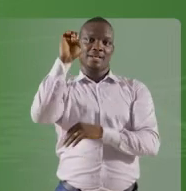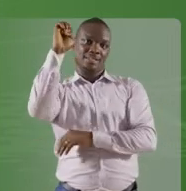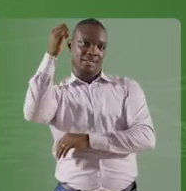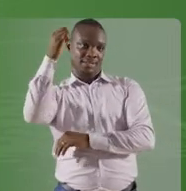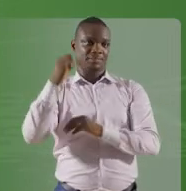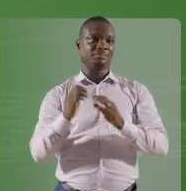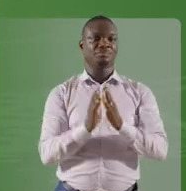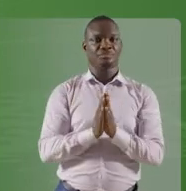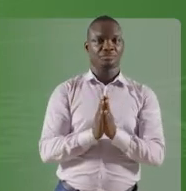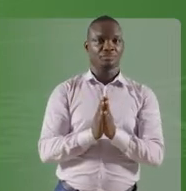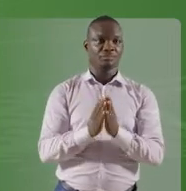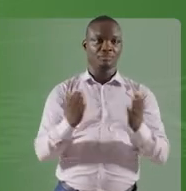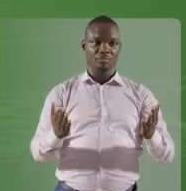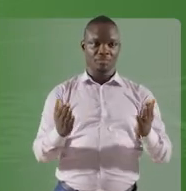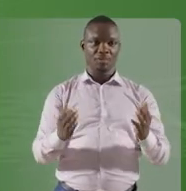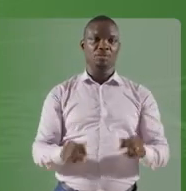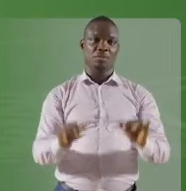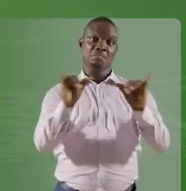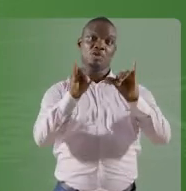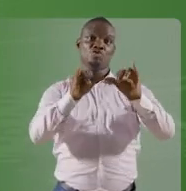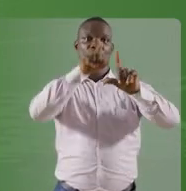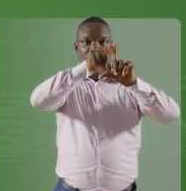l'égalité de mesure d'angle.